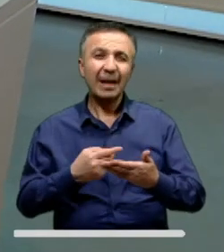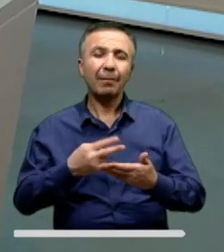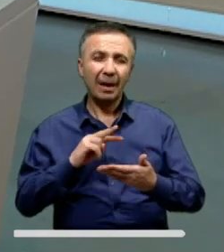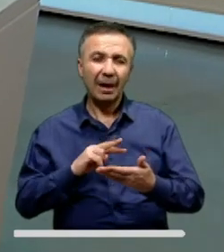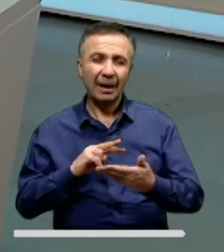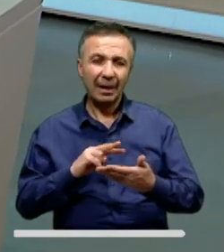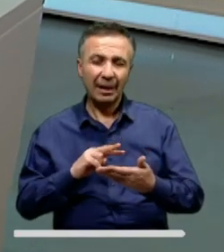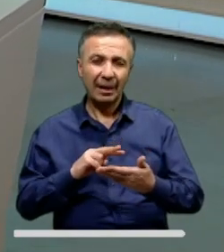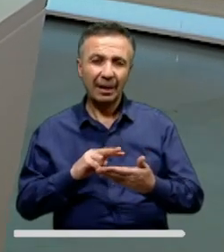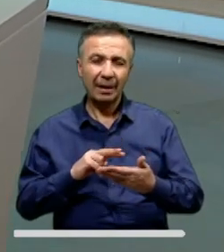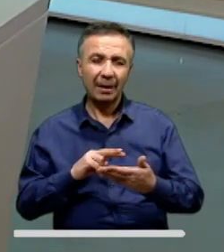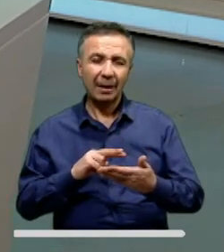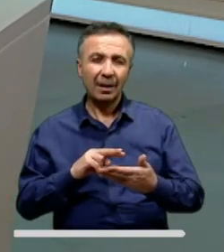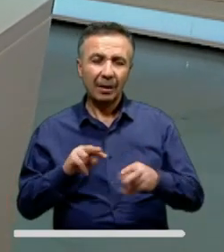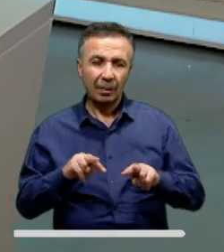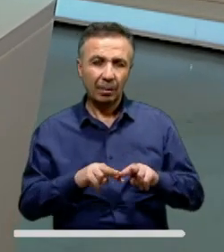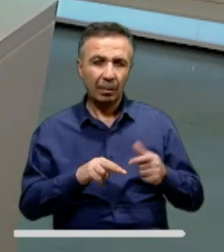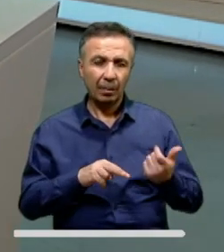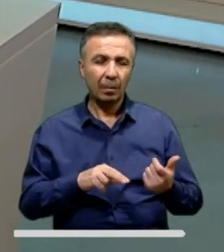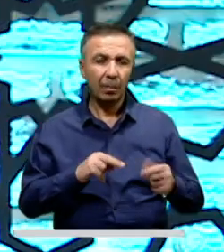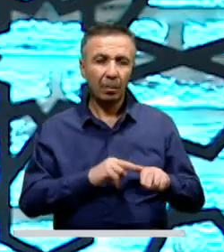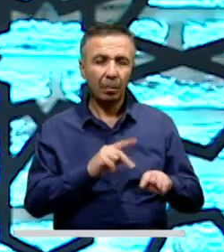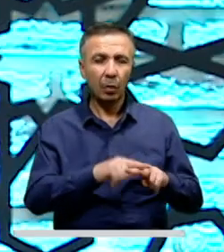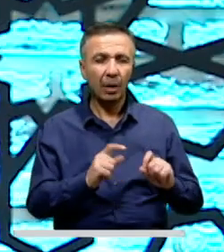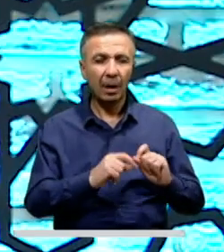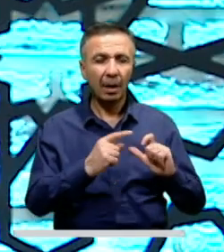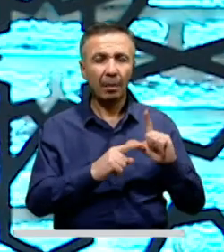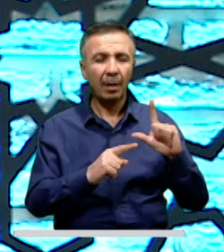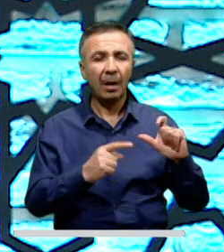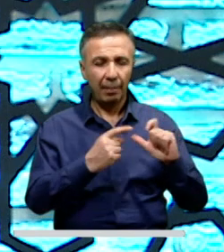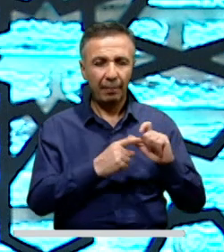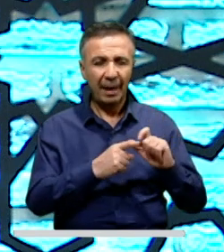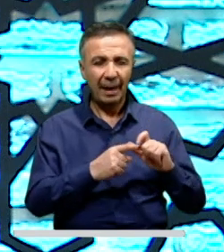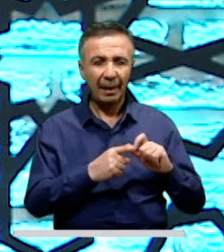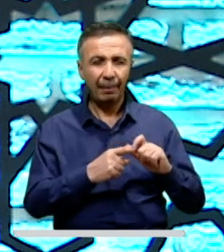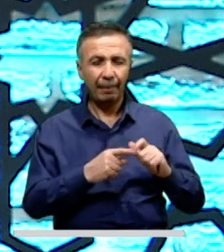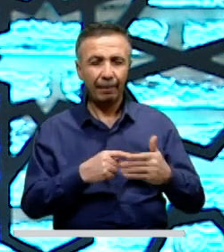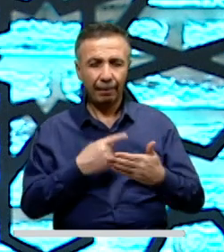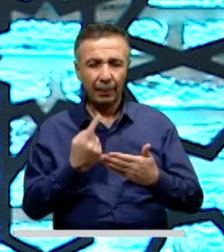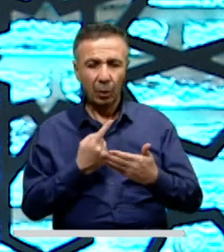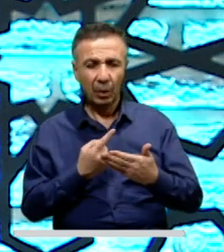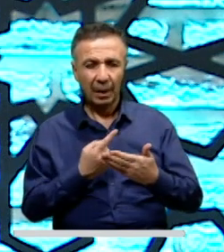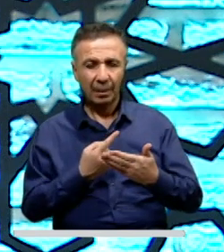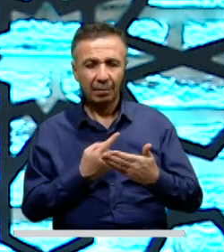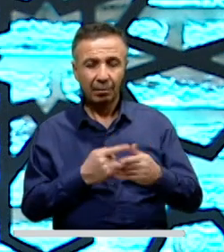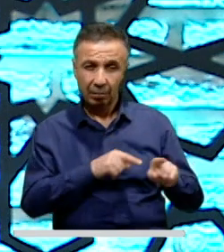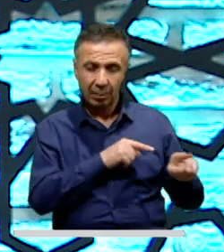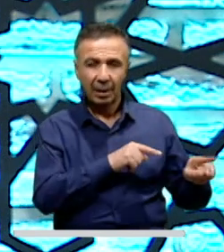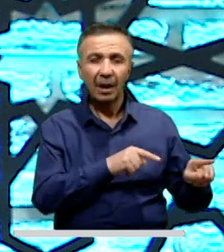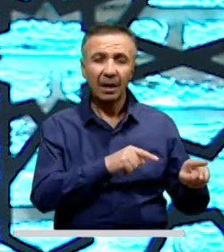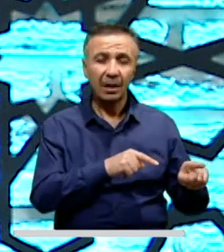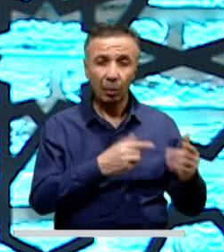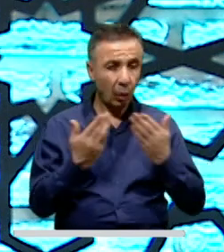mukabele katılabilir miyim, okuyabilir miyim acaba? Mealiyle mi katılabilir miyim? Mealiyle katılabilir miyim, yani okuyabilir miyim?